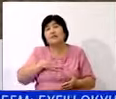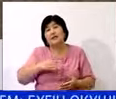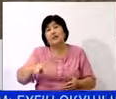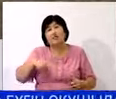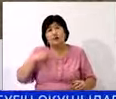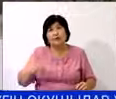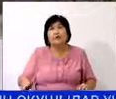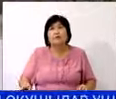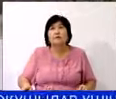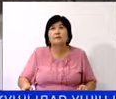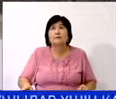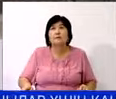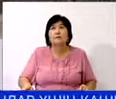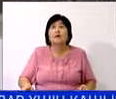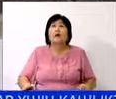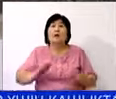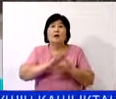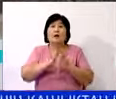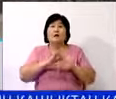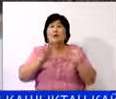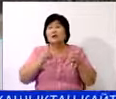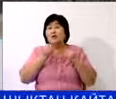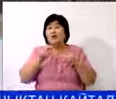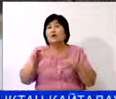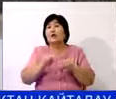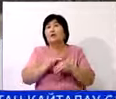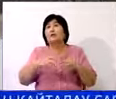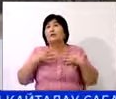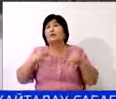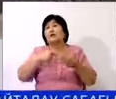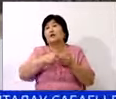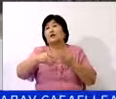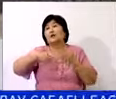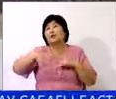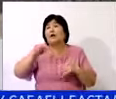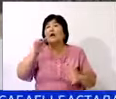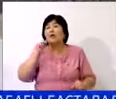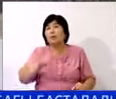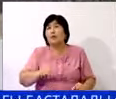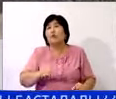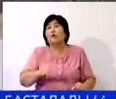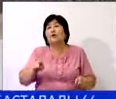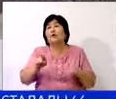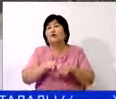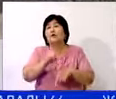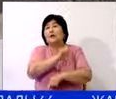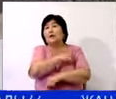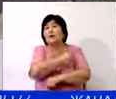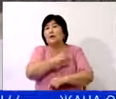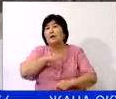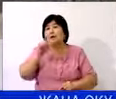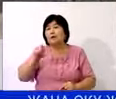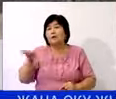білдірді. Жағдайым жақсы, емделіп шығып баратырым. Мұндағы медработектердің барлығы да